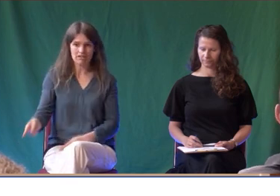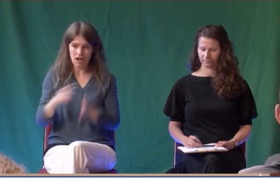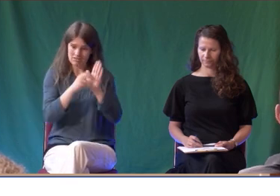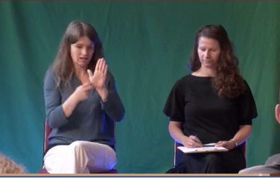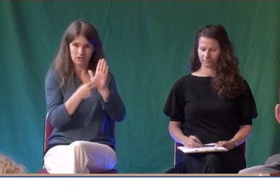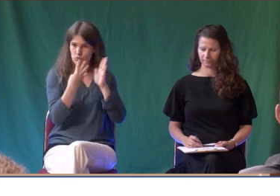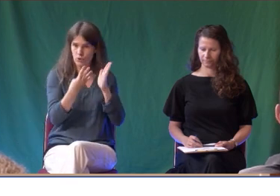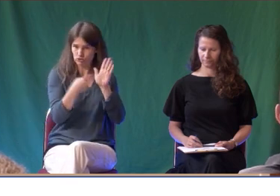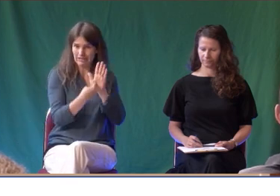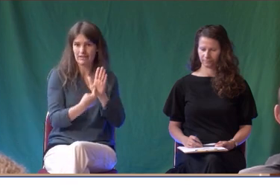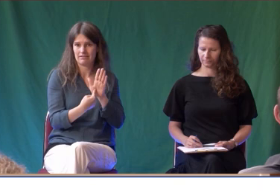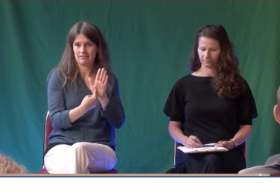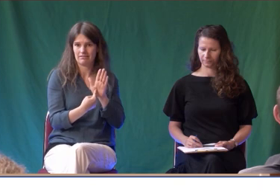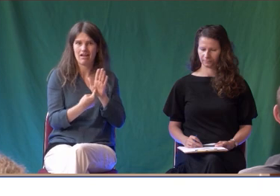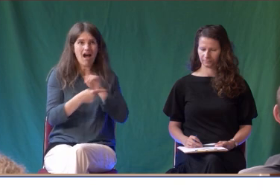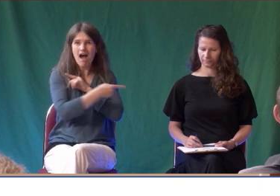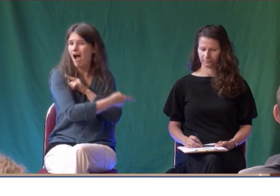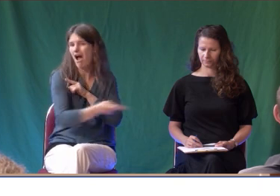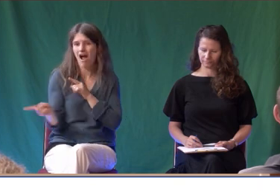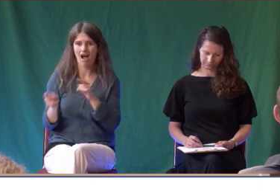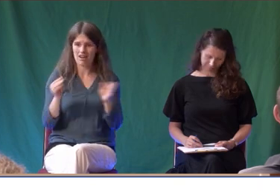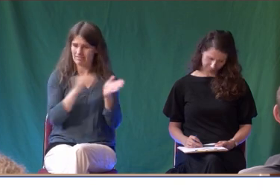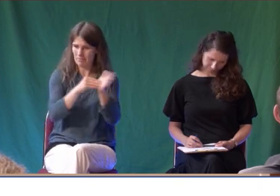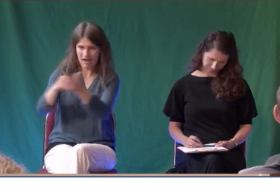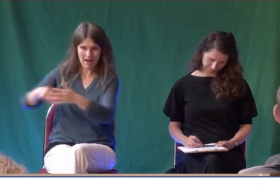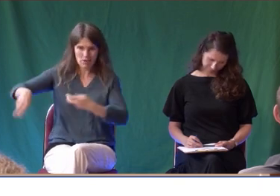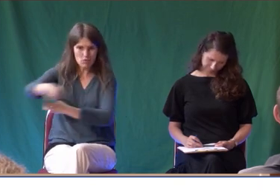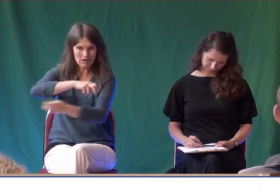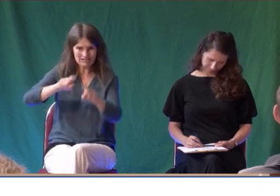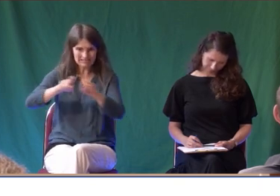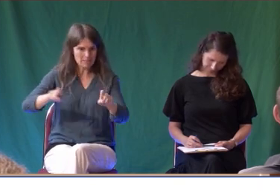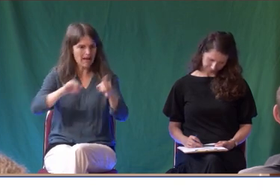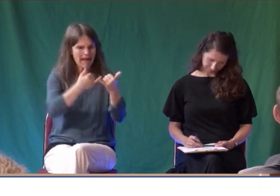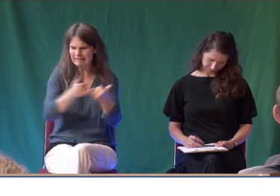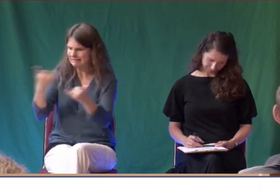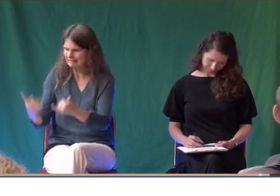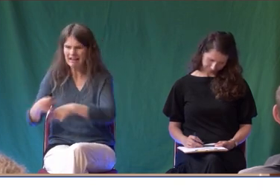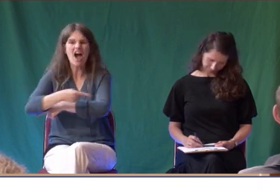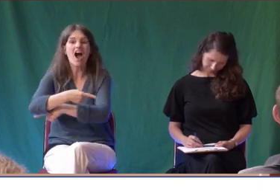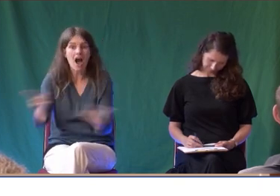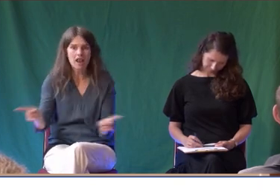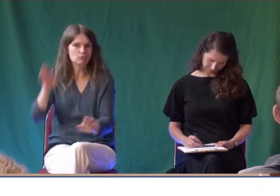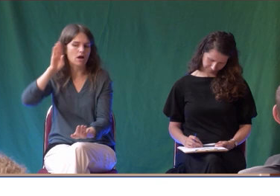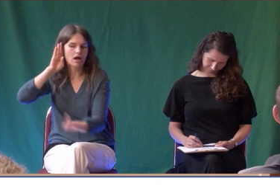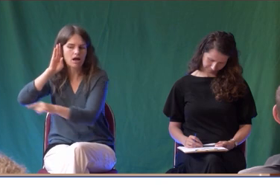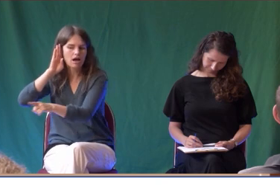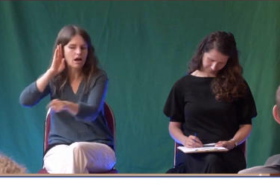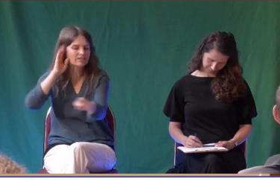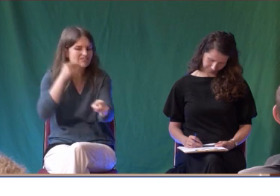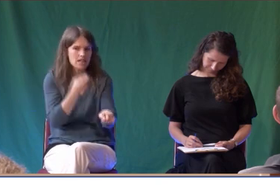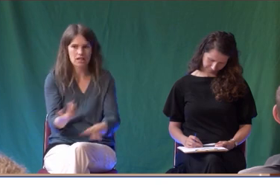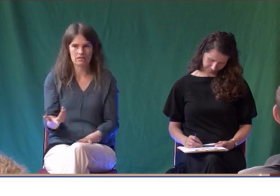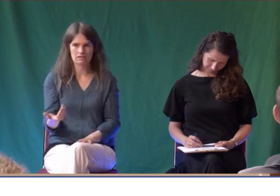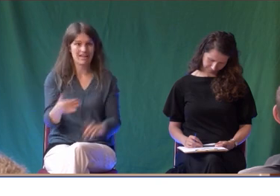Beteiligten ähm sozusagen in den umgangsfragen mithört werden also jeder Elternteil und